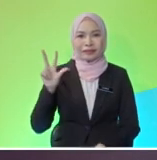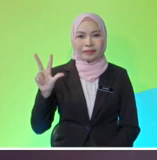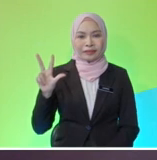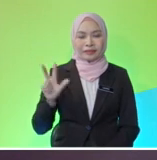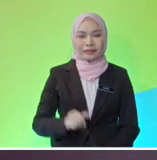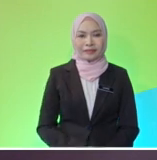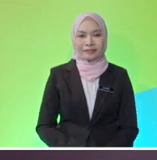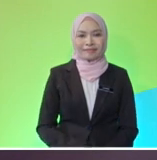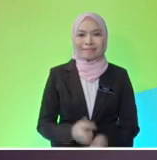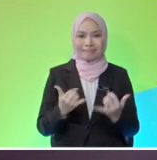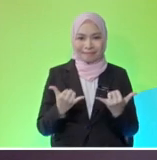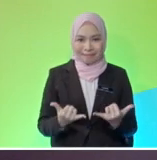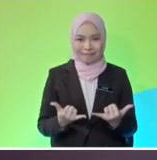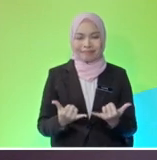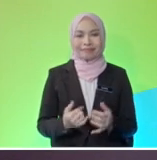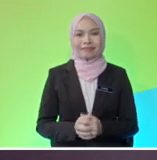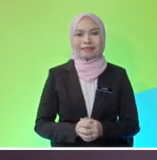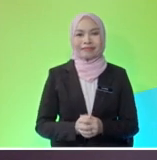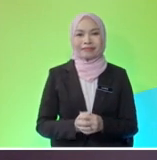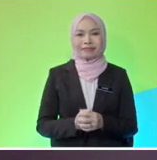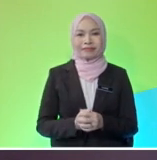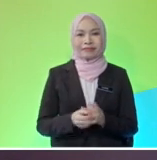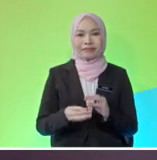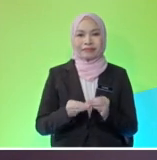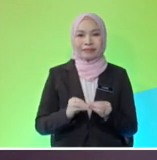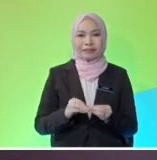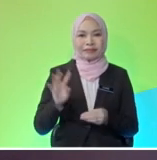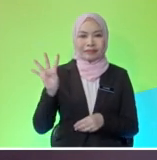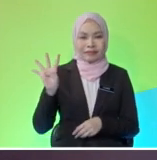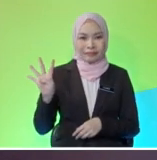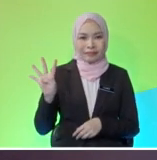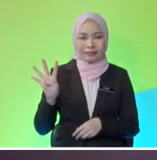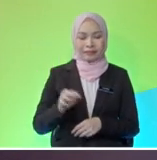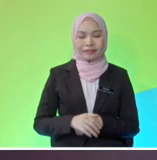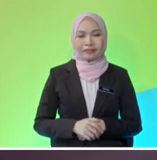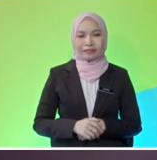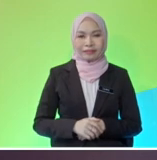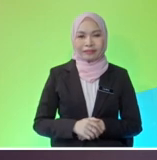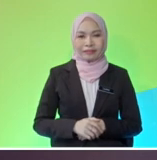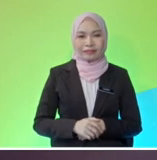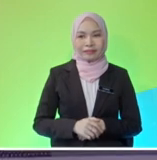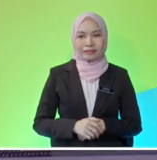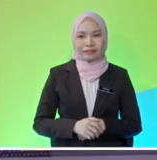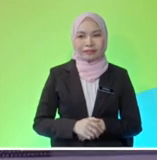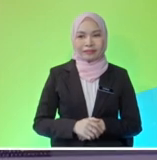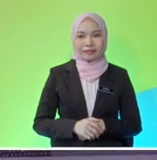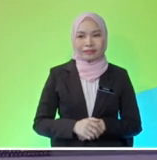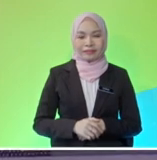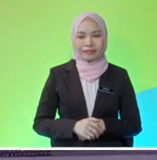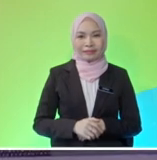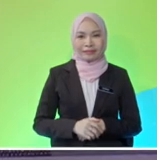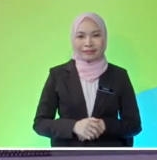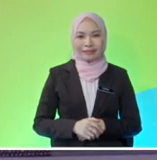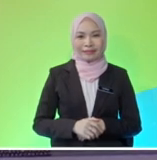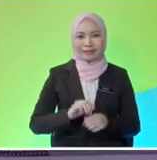namanya empat. Empat. Jadi kita cari angka empat dekat situ Aiman. Baik cikgu. Angka